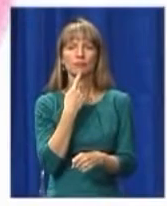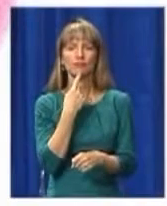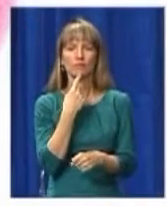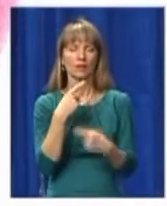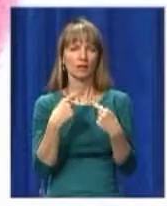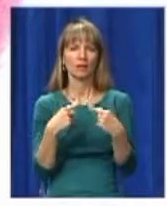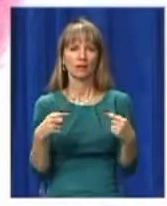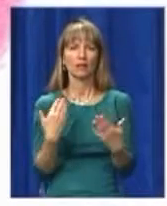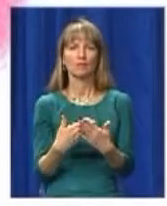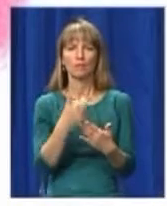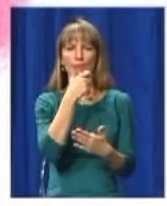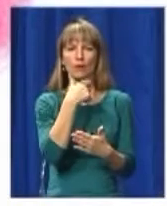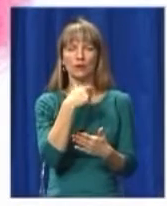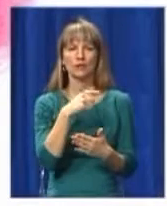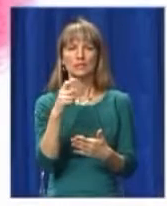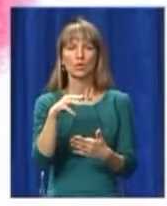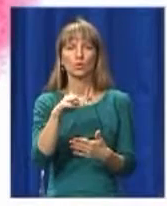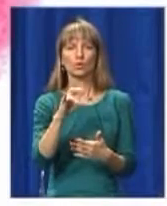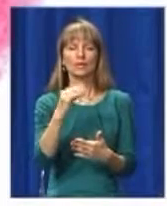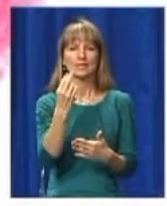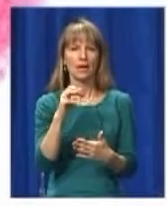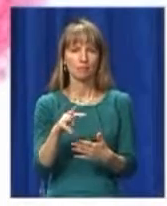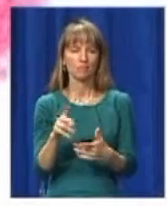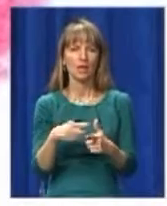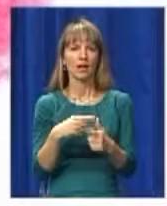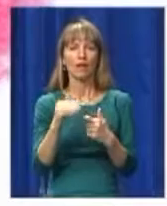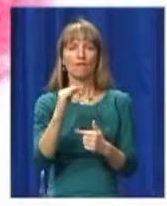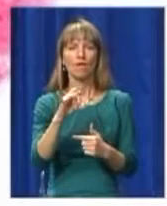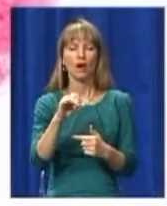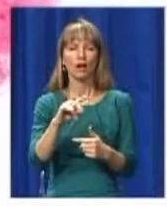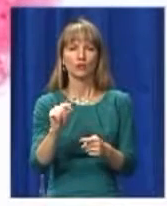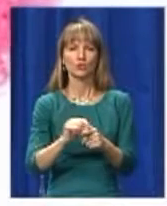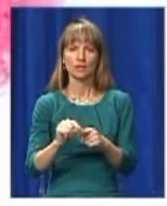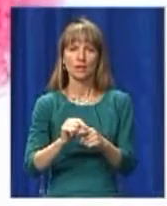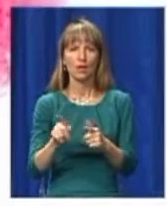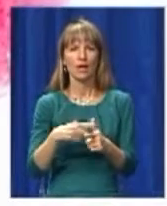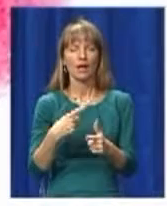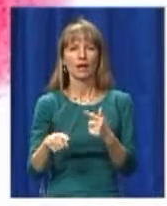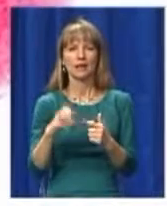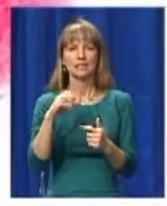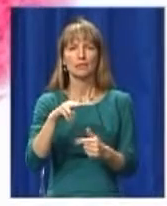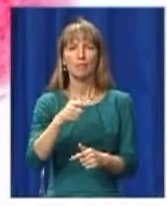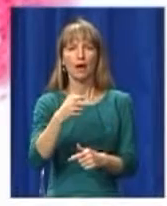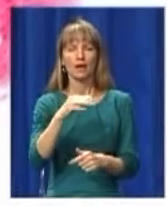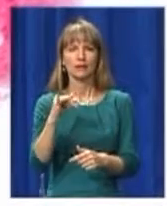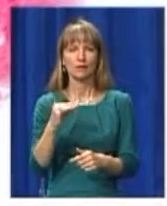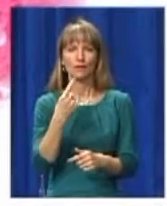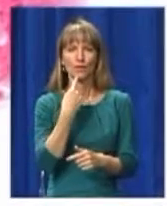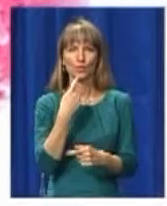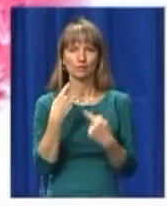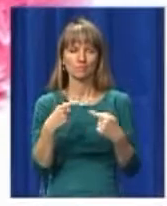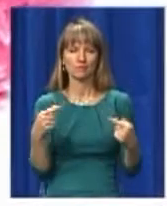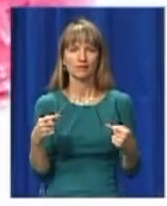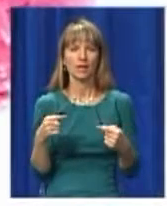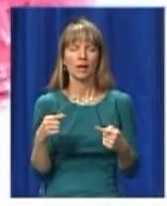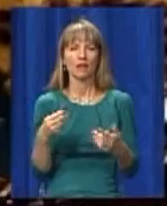неординарні. Наприклад, морозиво з тунцем або фореллю, часником або спагетті. Як вам такий асортимент? Проте найдорожчим у